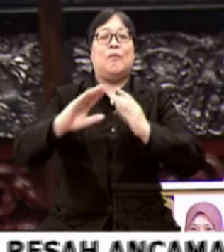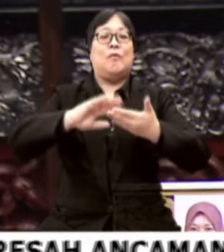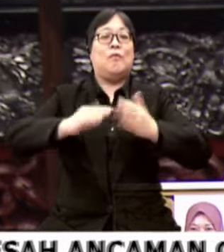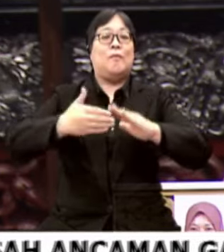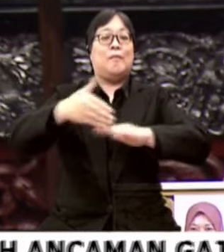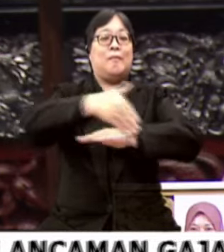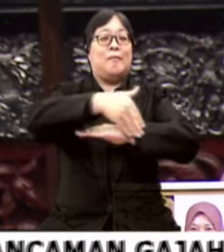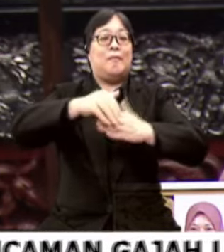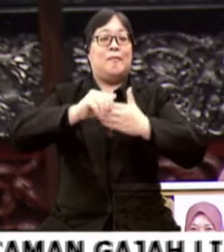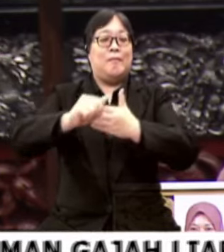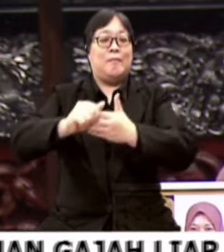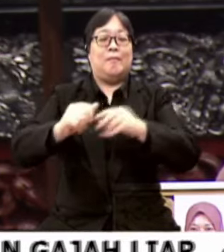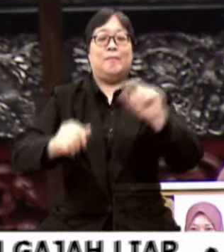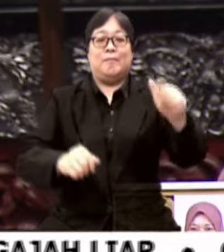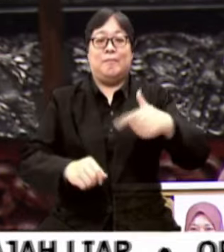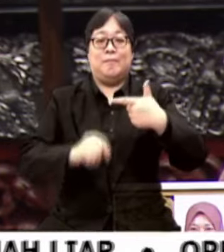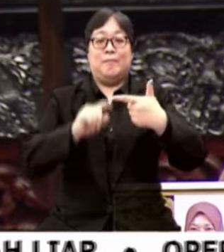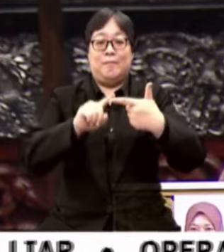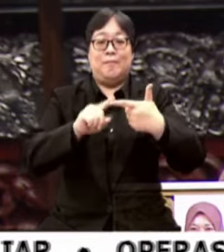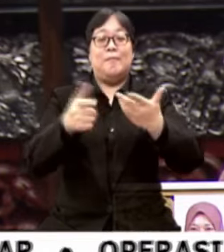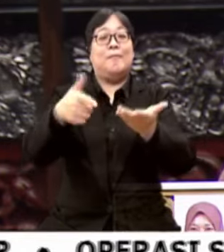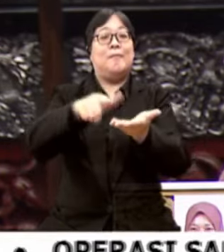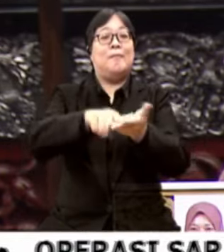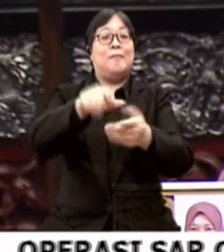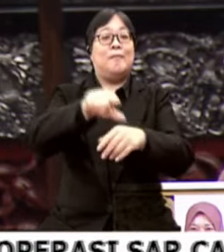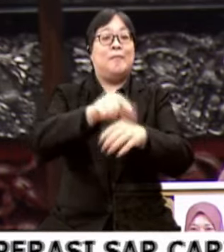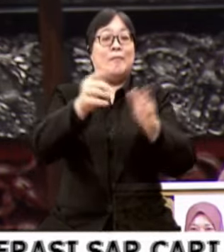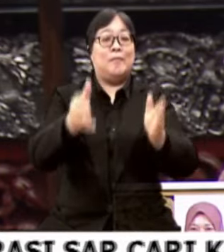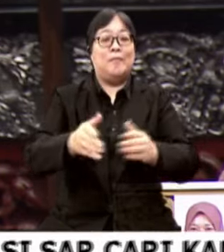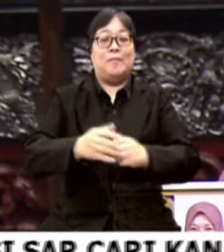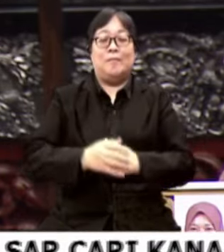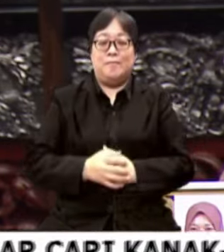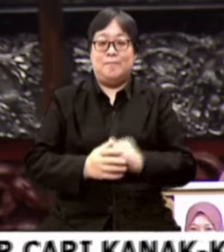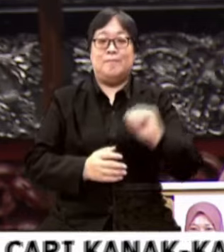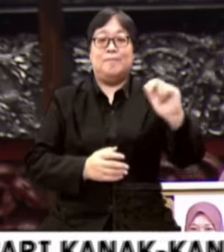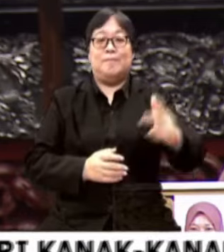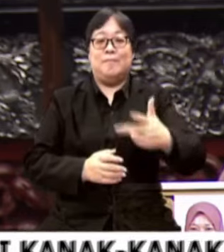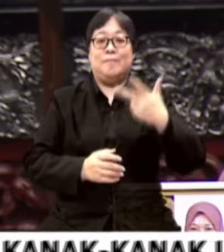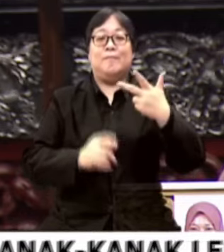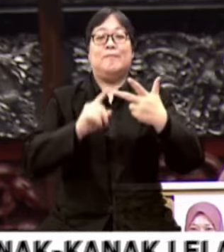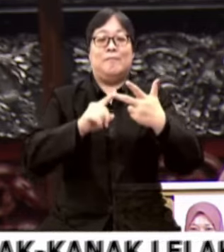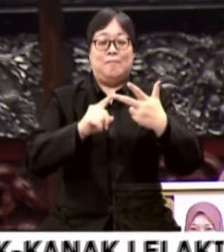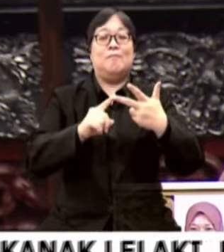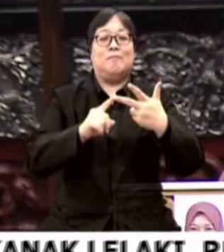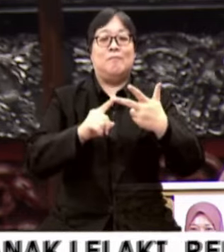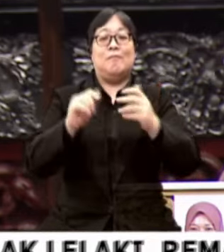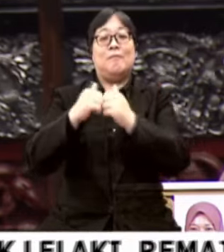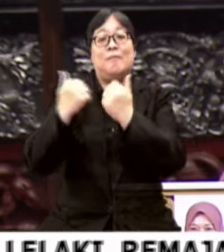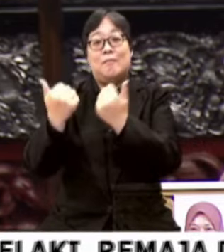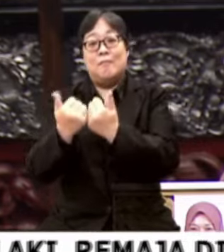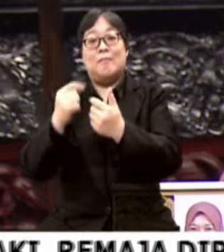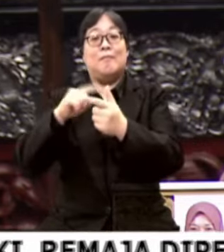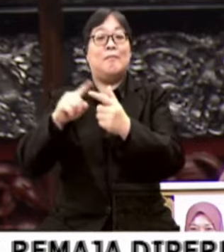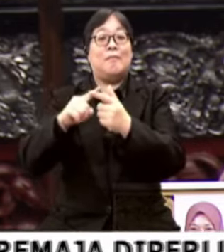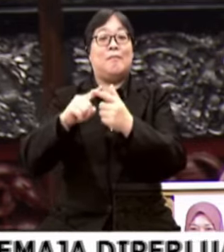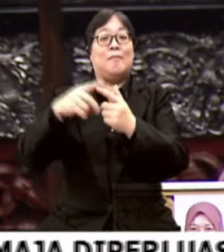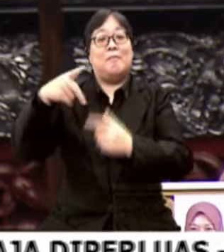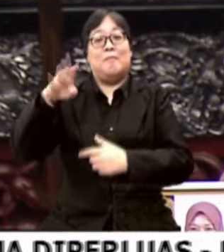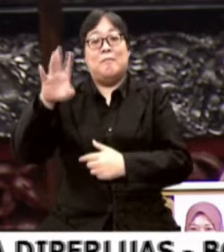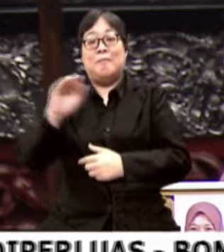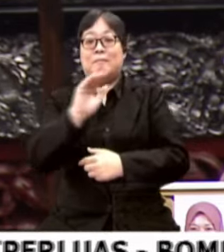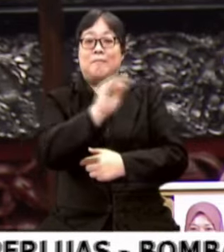sendiri kedua adalah daripada laporan pengguna dan ketiga adalah daripada permintaan agency ataupun badan pengakuan